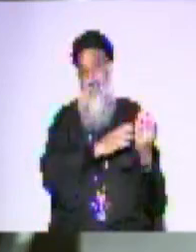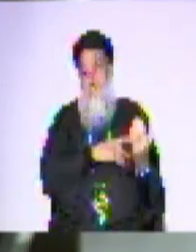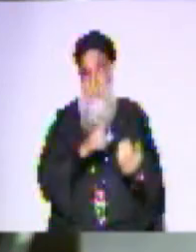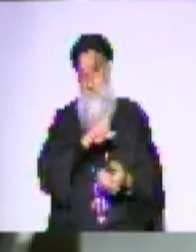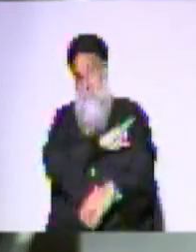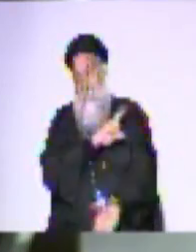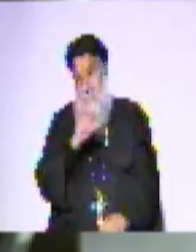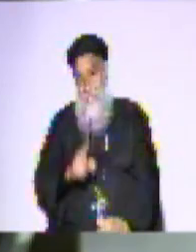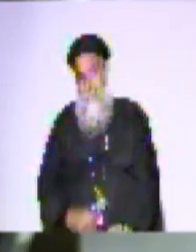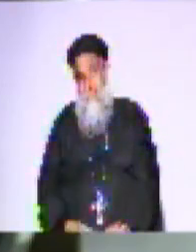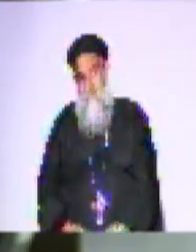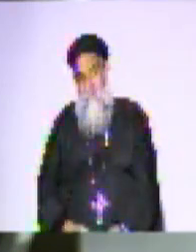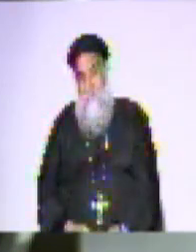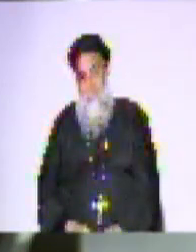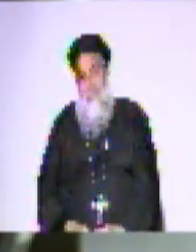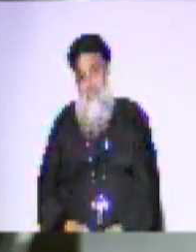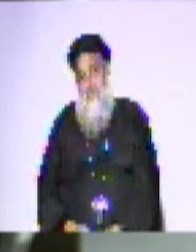لأن